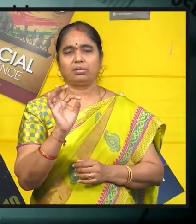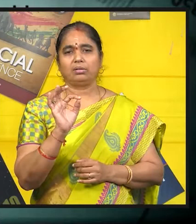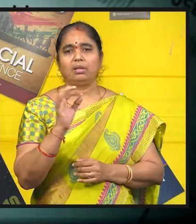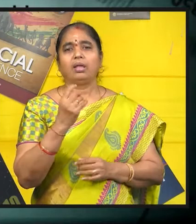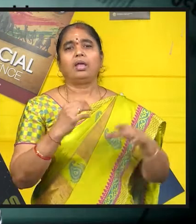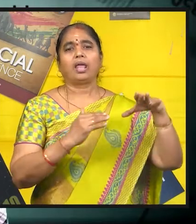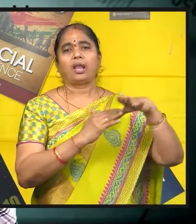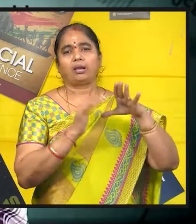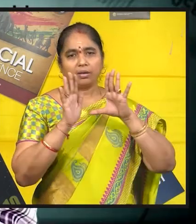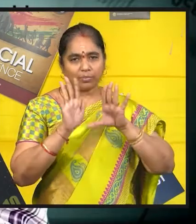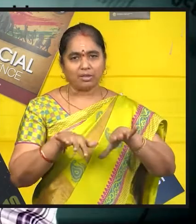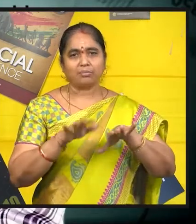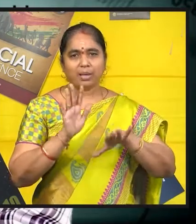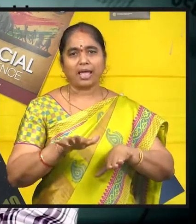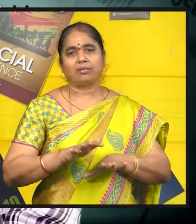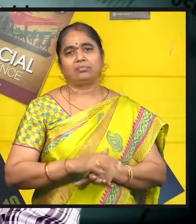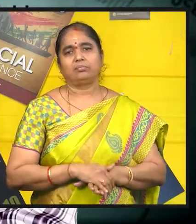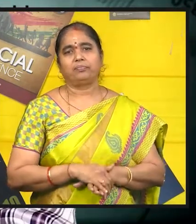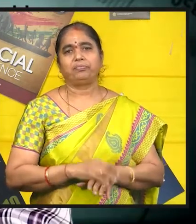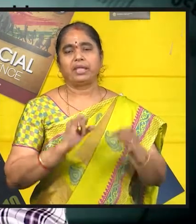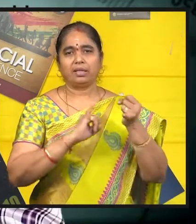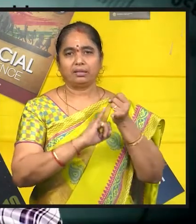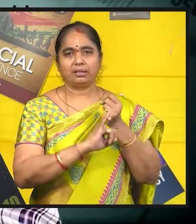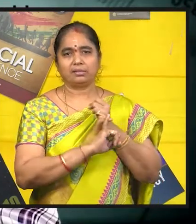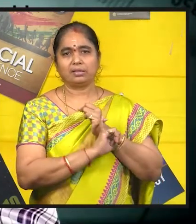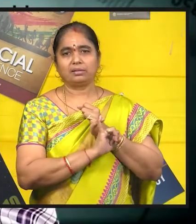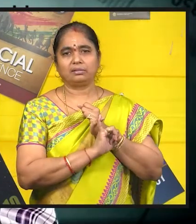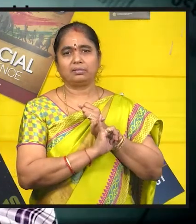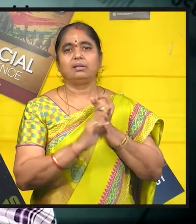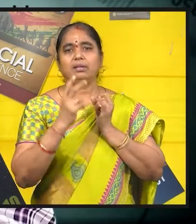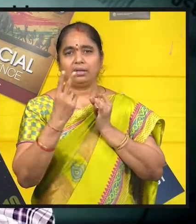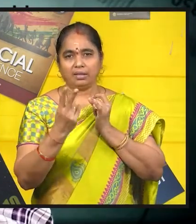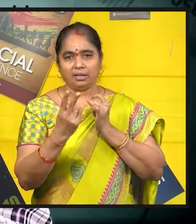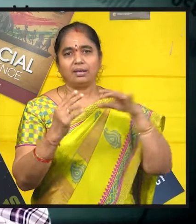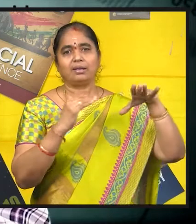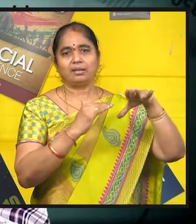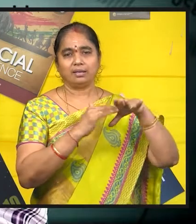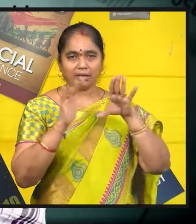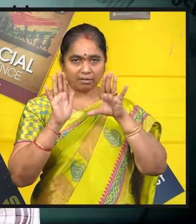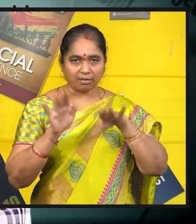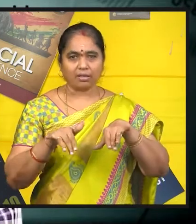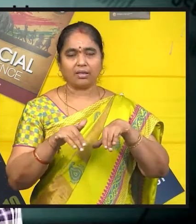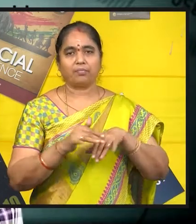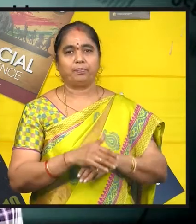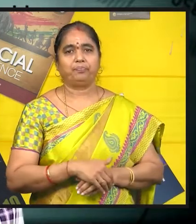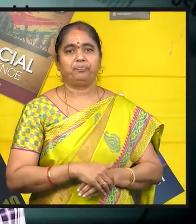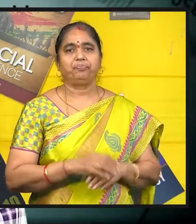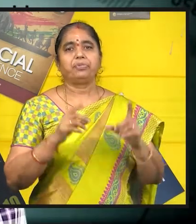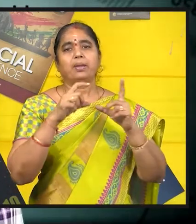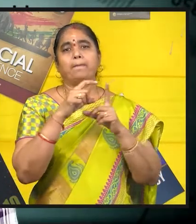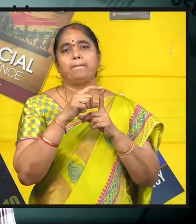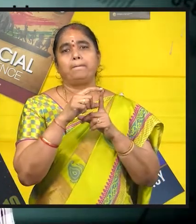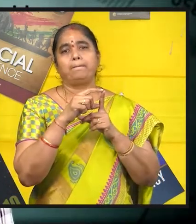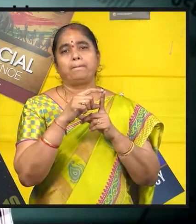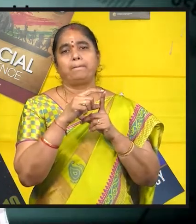உள்ள எலக்ட்ரான்கள் மட்டும்தான் இருக்க முடியும். அப்போ எஸ் கூடுகள் துணைக்கூட்டில் ரெண்டே ரெண்டு எலக்ட்ரான் மட்டும்தான் இருக்கும்.